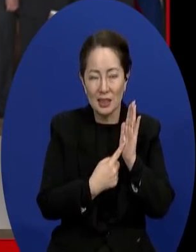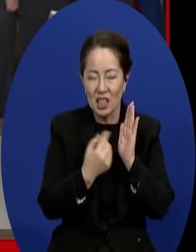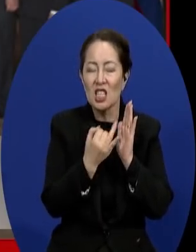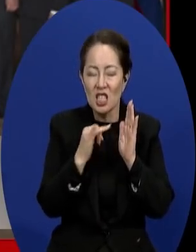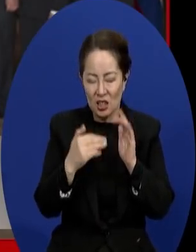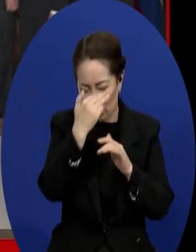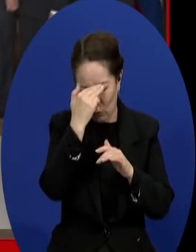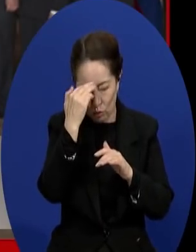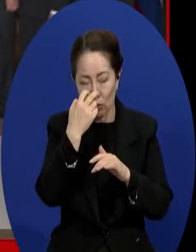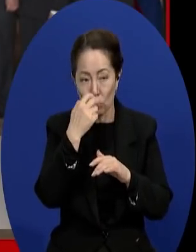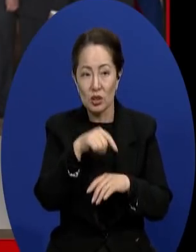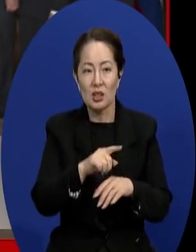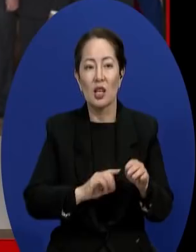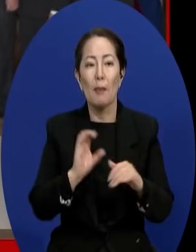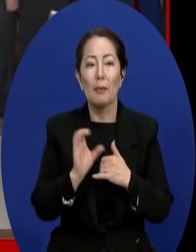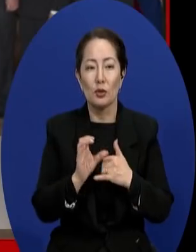пуужин туршиж байна.